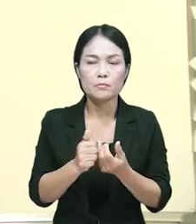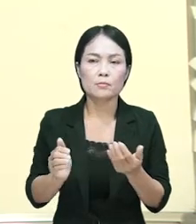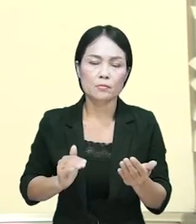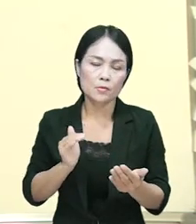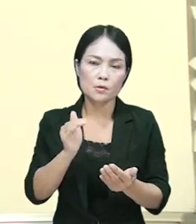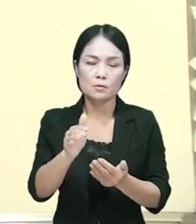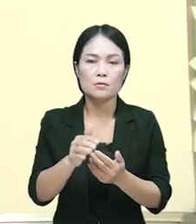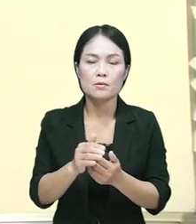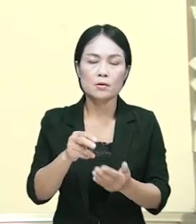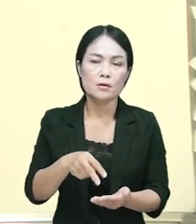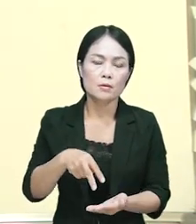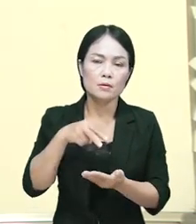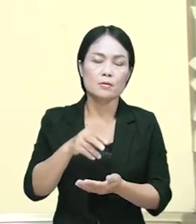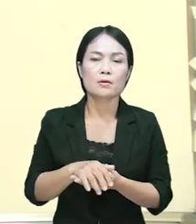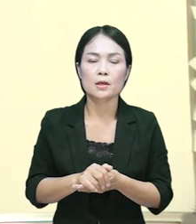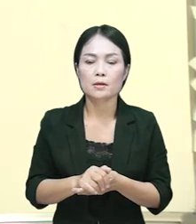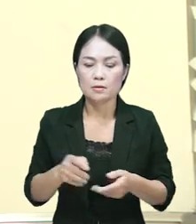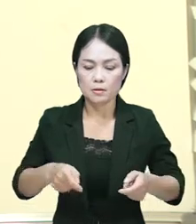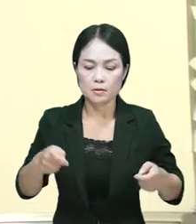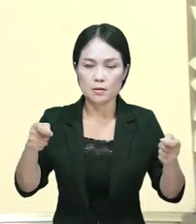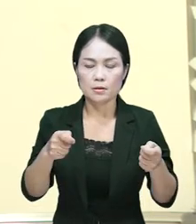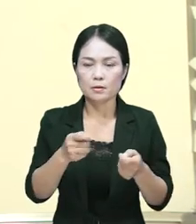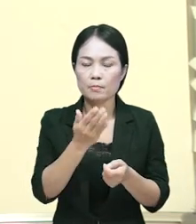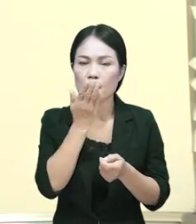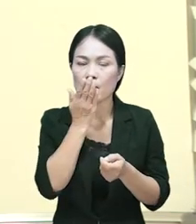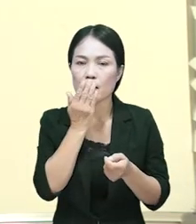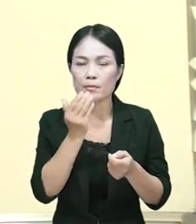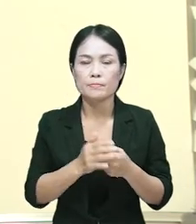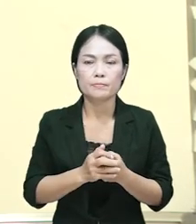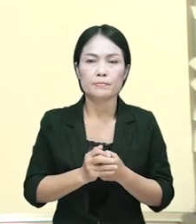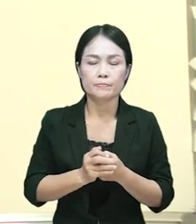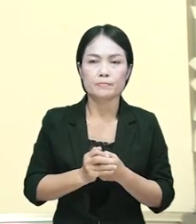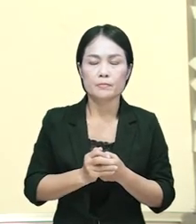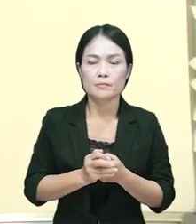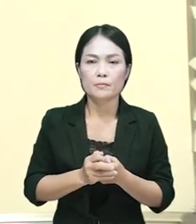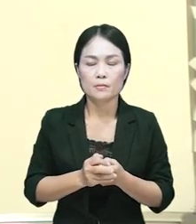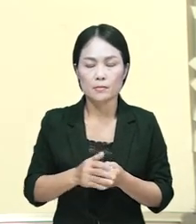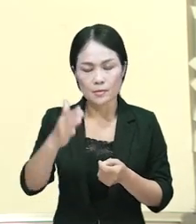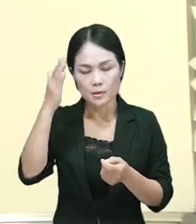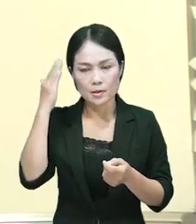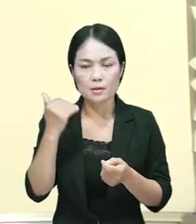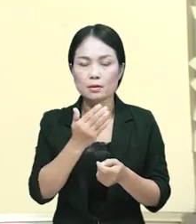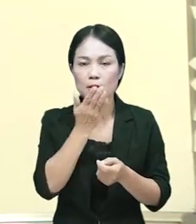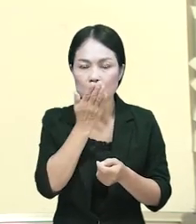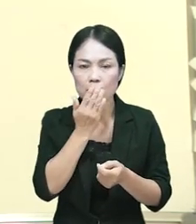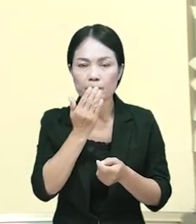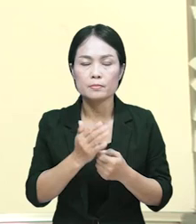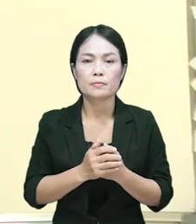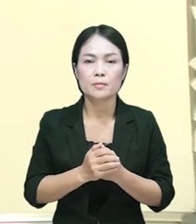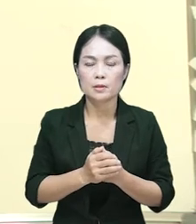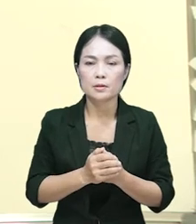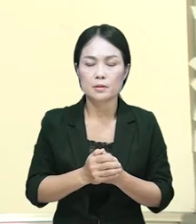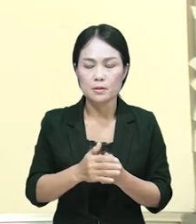ក្រោកឡើងទៅយកឆ្នាំងនោះមកលិតនាងនោះខំលិតណាស់ទៅ